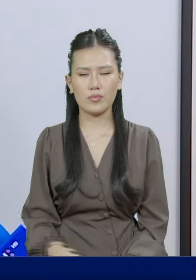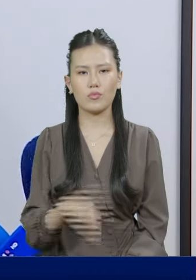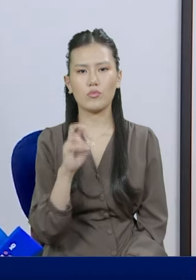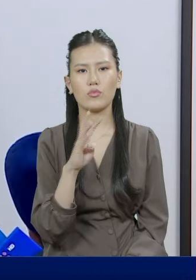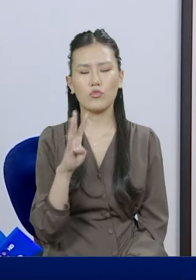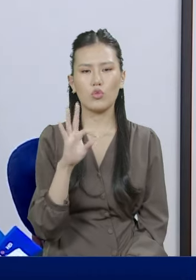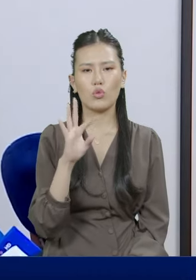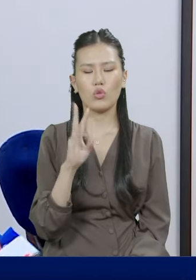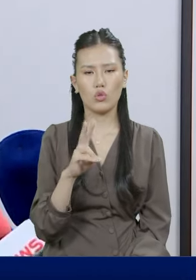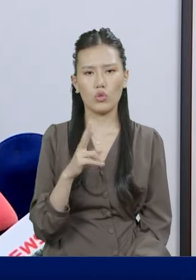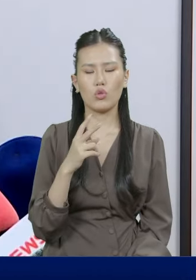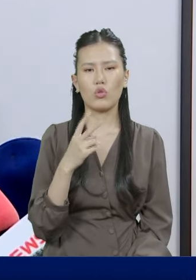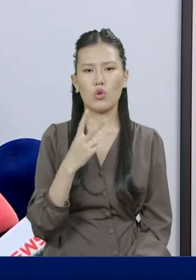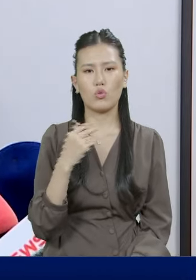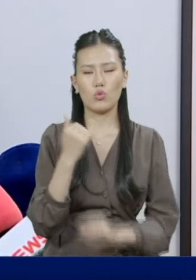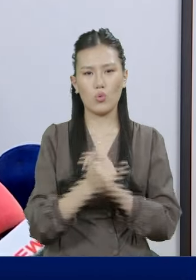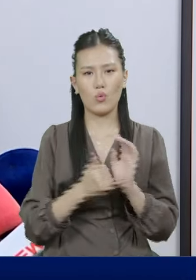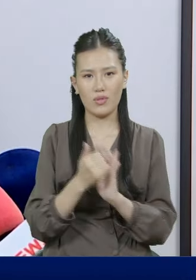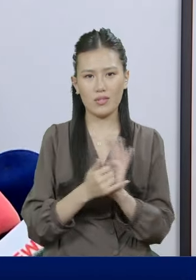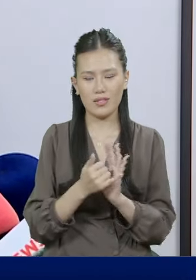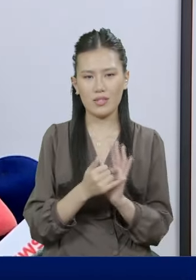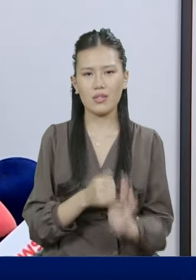оны 2 дугаар өдрлийн байдлаар нийгмийн даатгалын